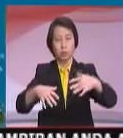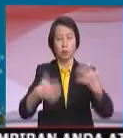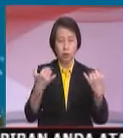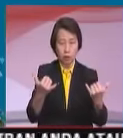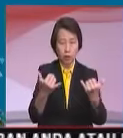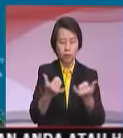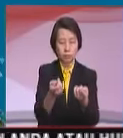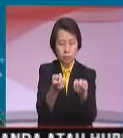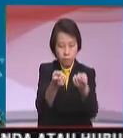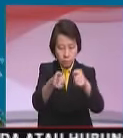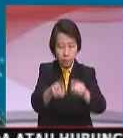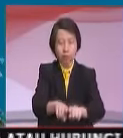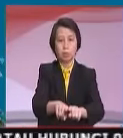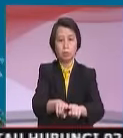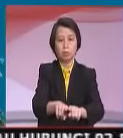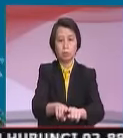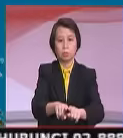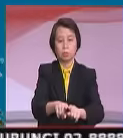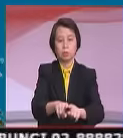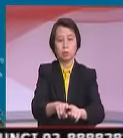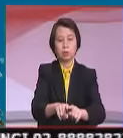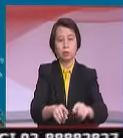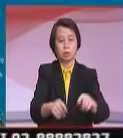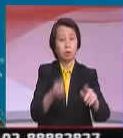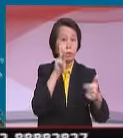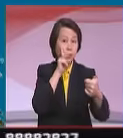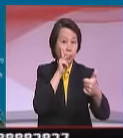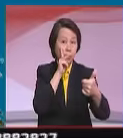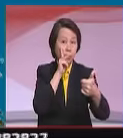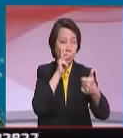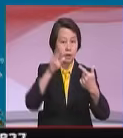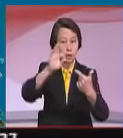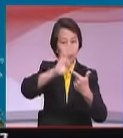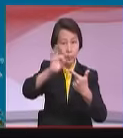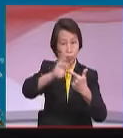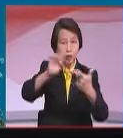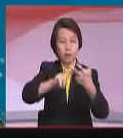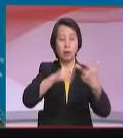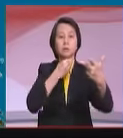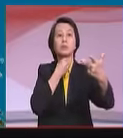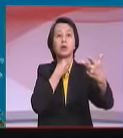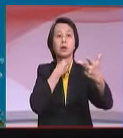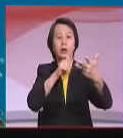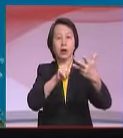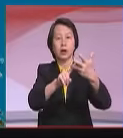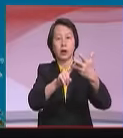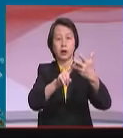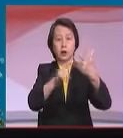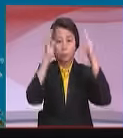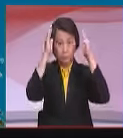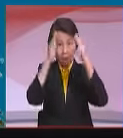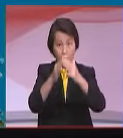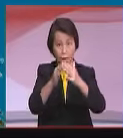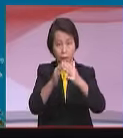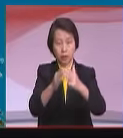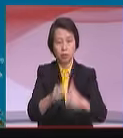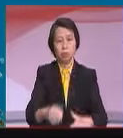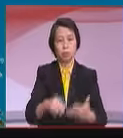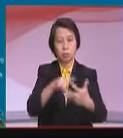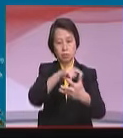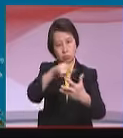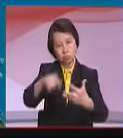kini masih lagi berlaku melibatkan negeri Kedah, Pulau Pinang, negeri Perak dan juga negeri Pahang. Keadaan